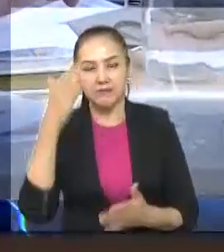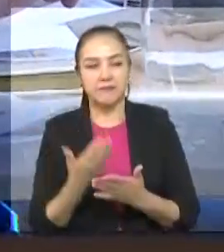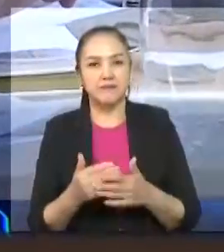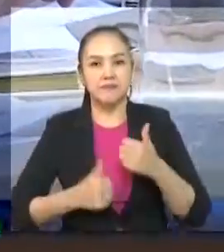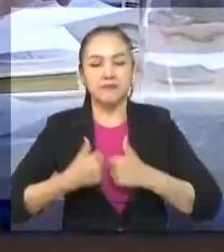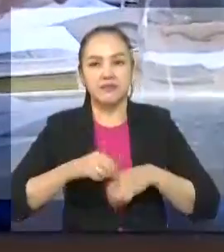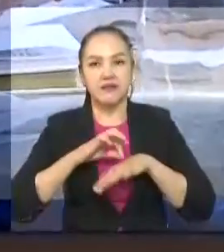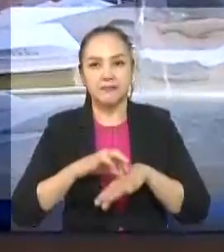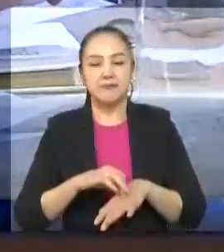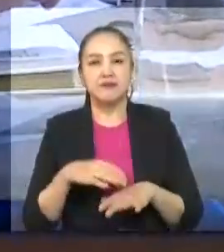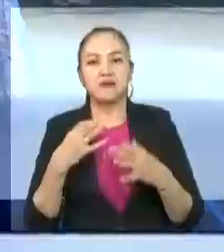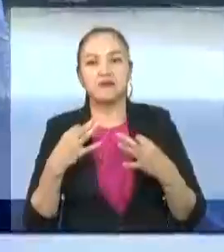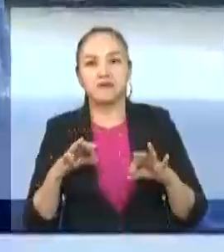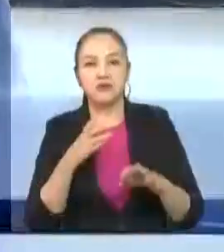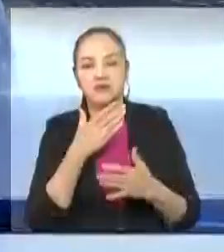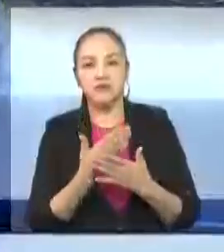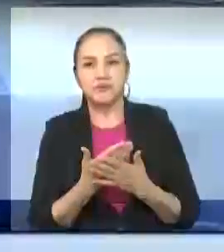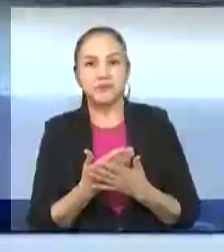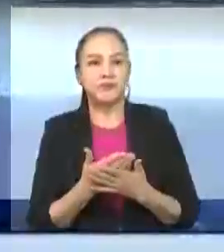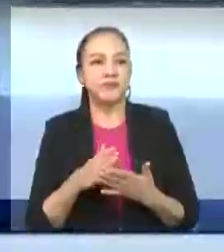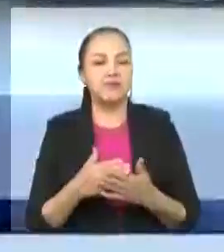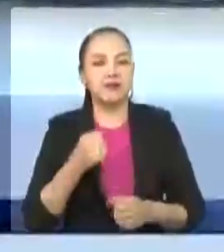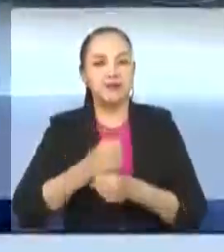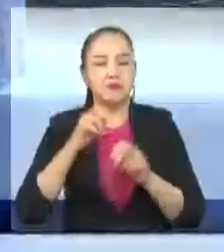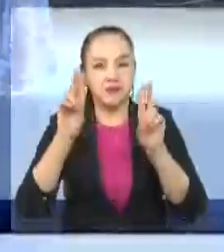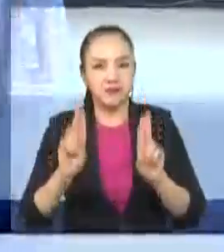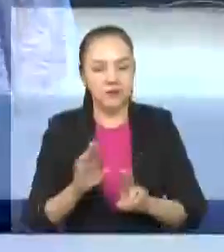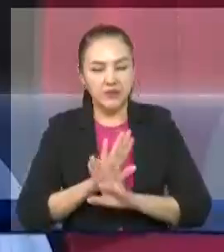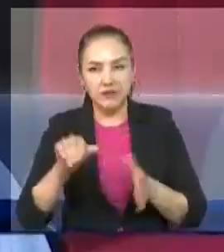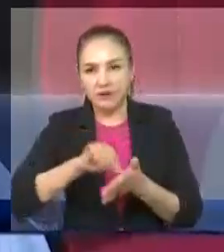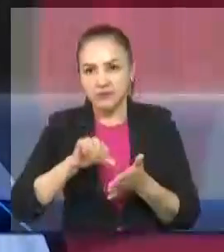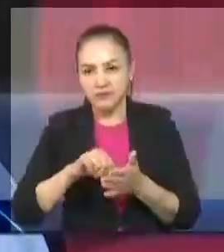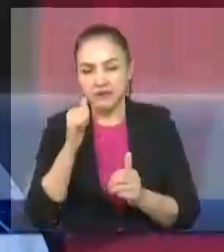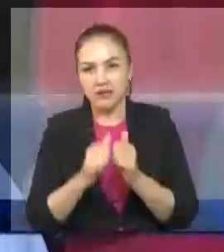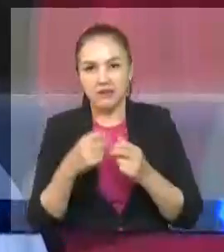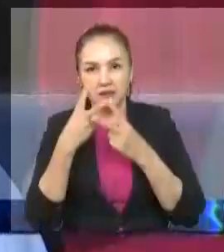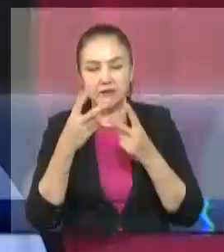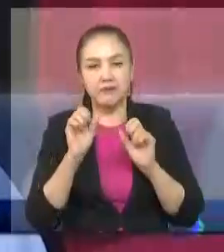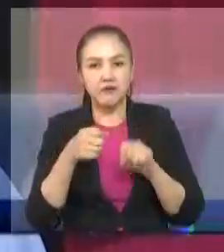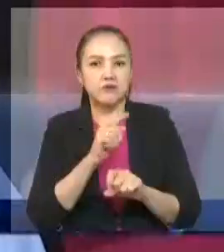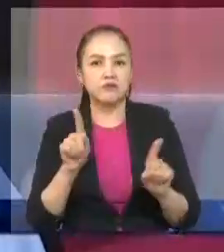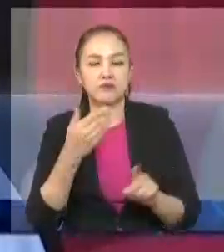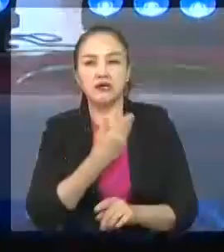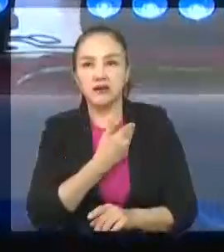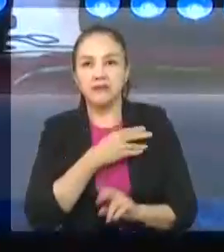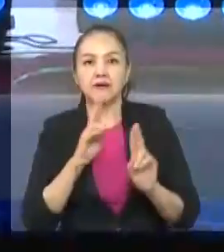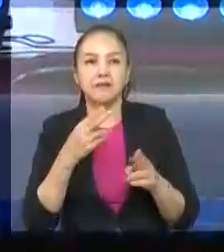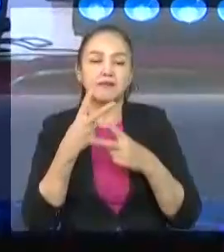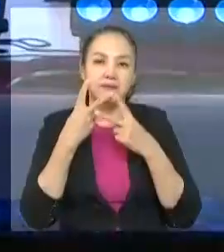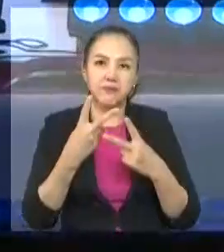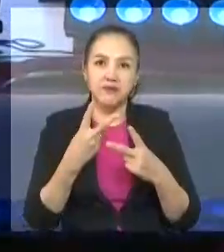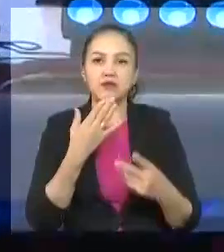можно сказать, прошел в свободном формате. Ведь здесь не было строгих правил для участников. Каждый мог показать то, что хотел. Кто-то